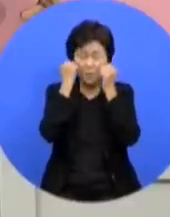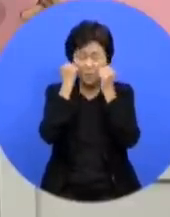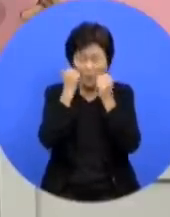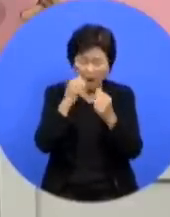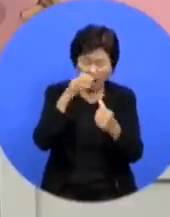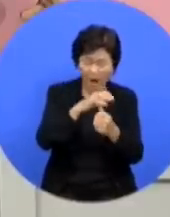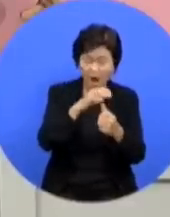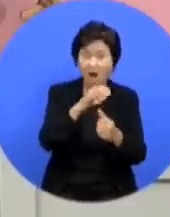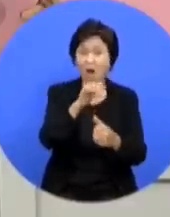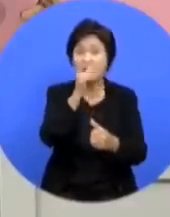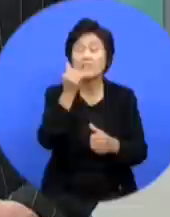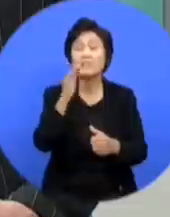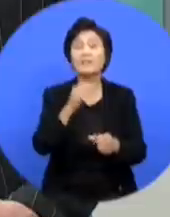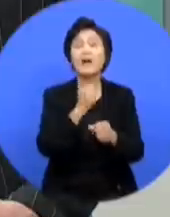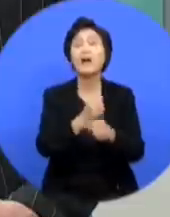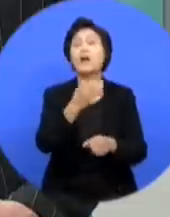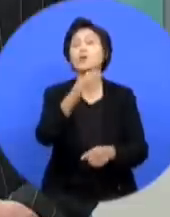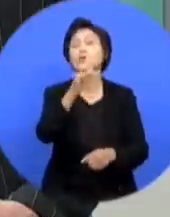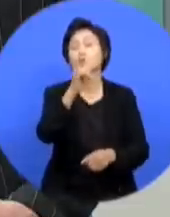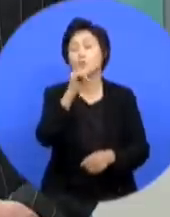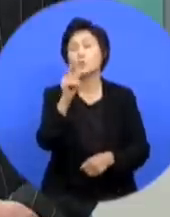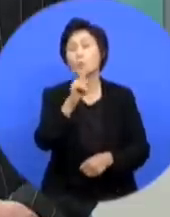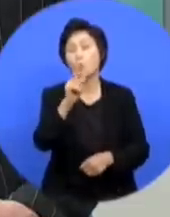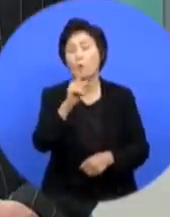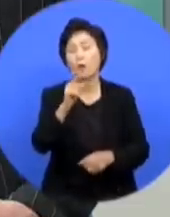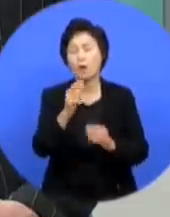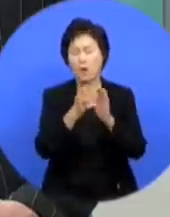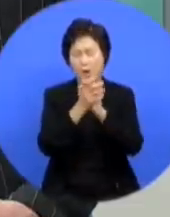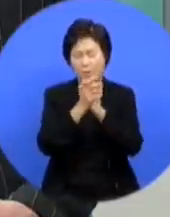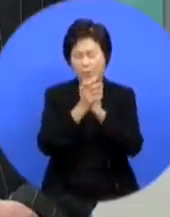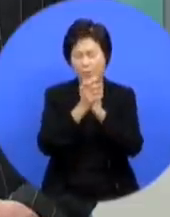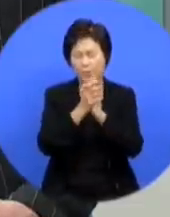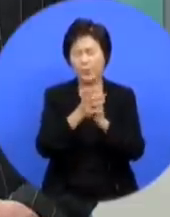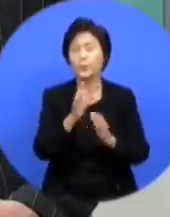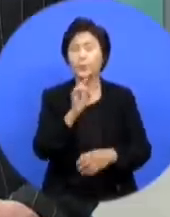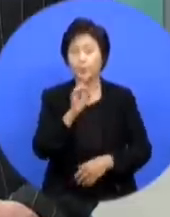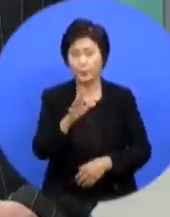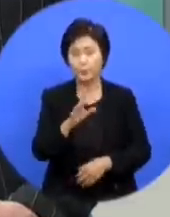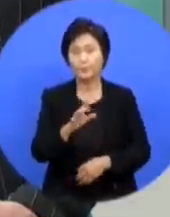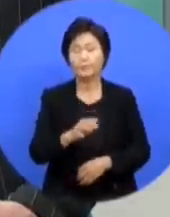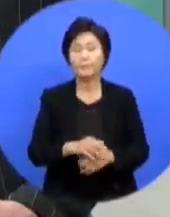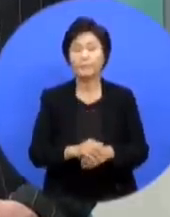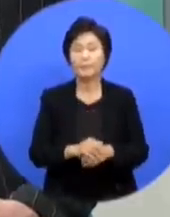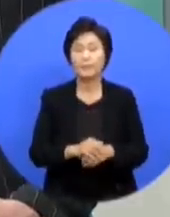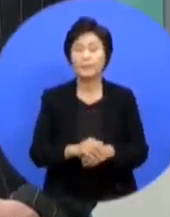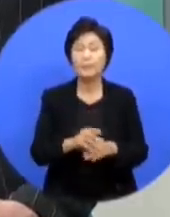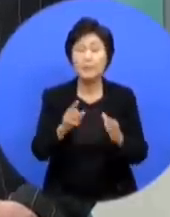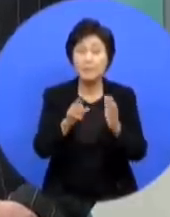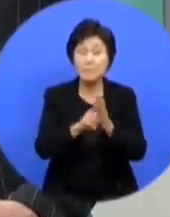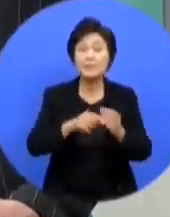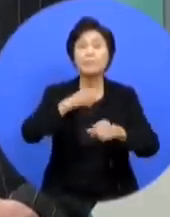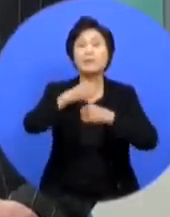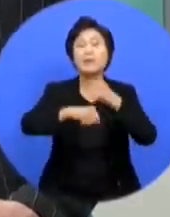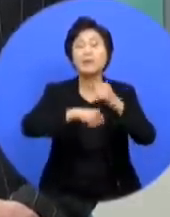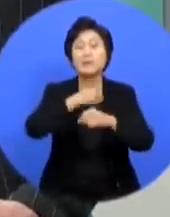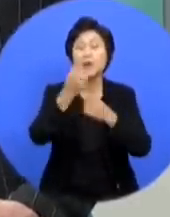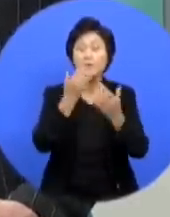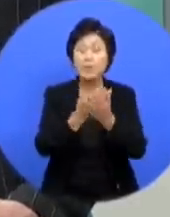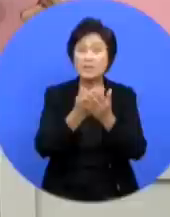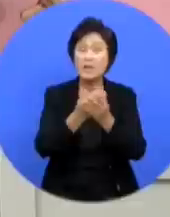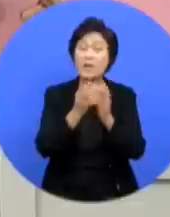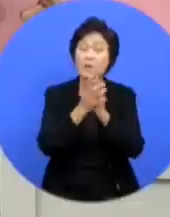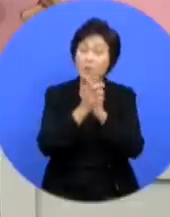구원을 위해서 악한의 사탄의 권세가 무너지고 믿음의 자유를 달라고 나라와 민족을 위해서 기도하지